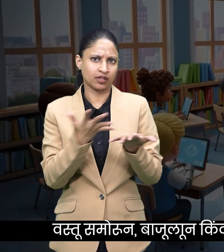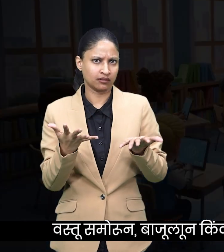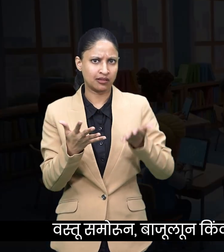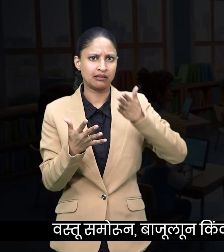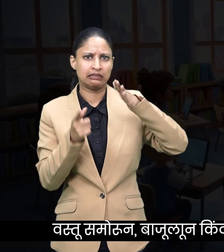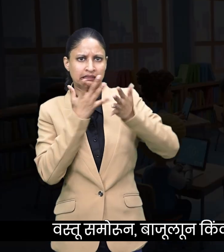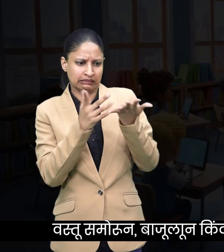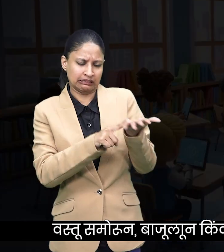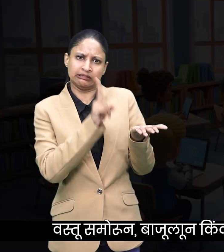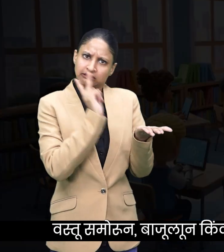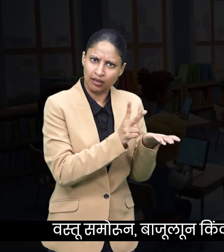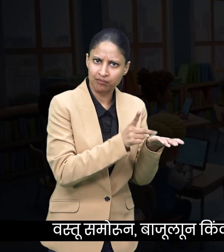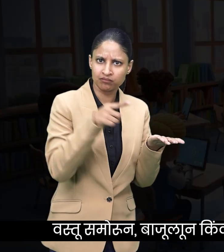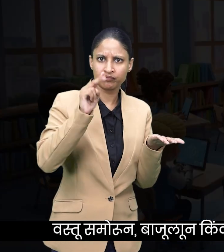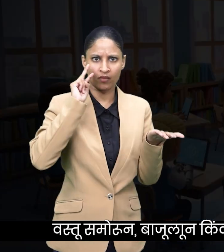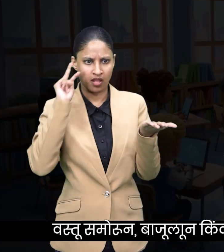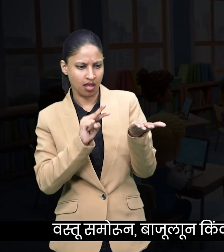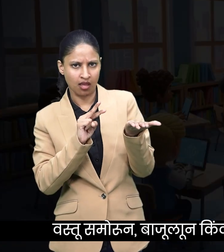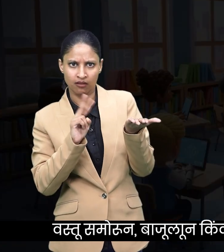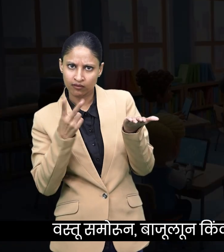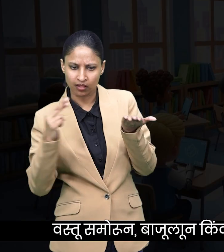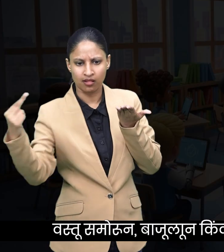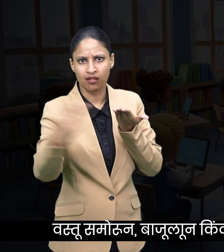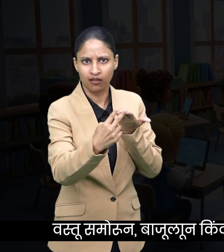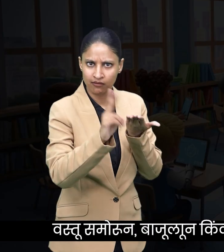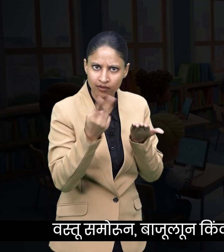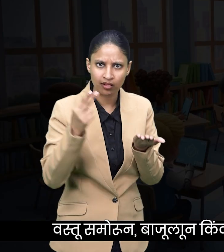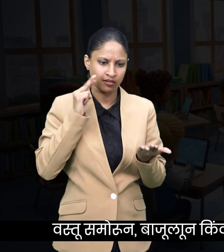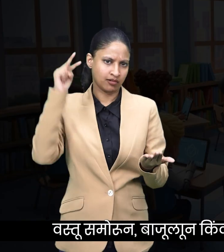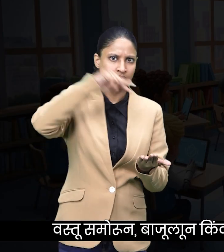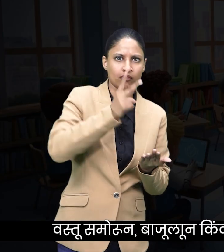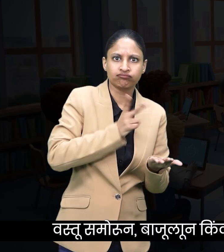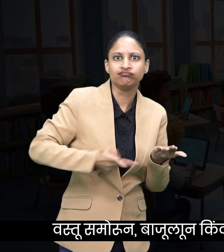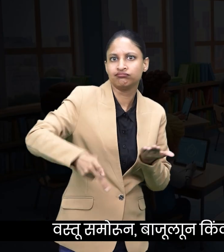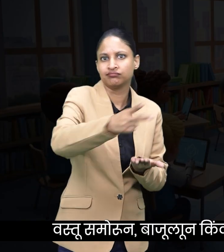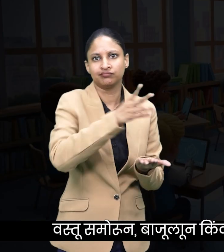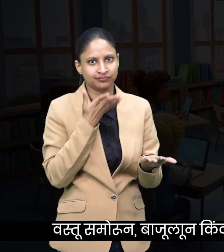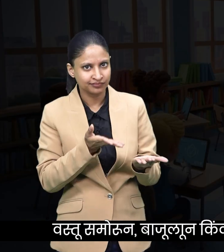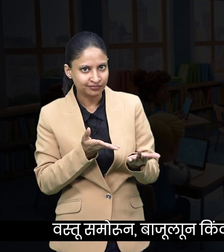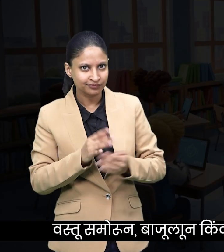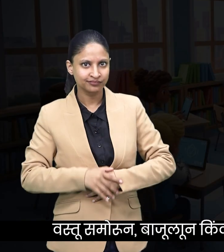वस्तू समोरून, बाजूला किंवा वरच्या दृश्यापेक्षा खूप वेगळ्या दिसू शकतात.